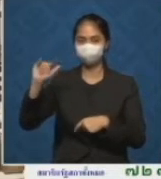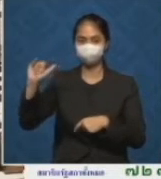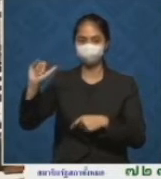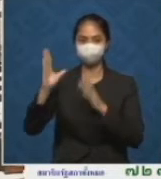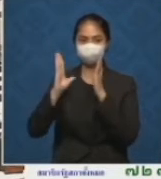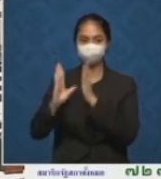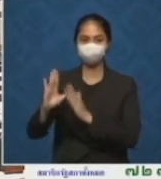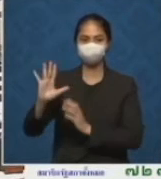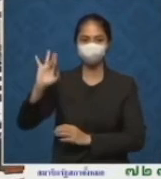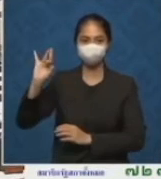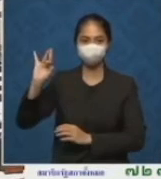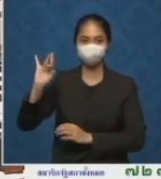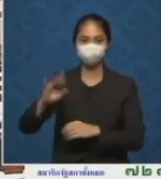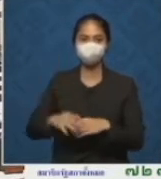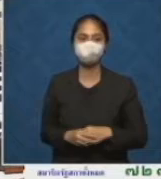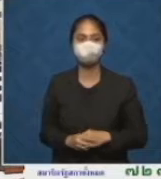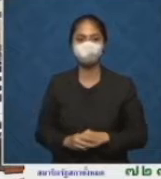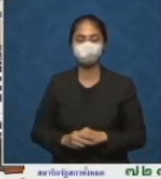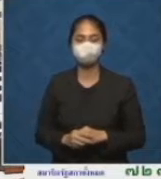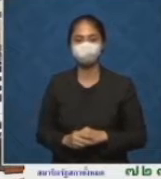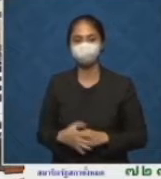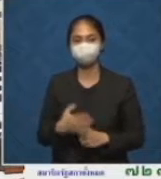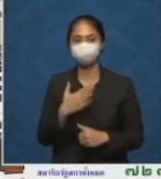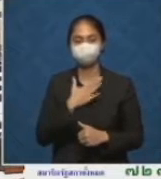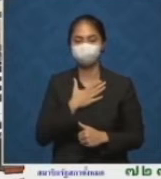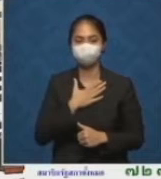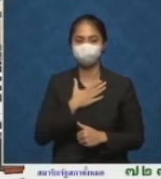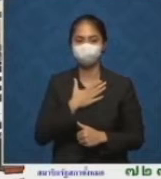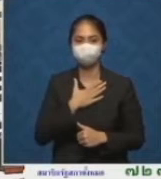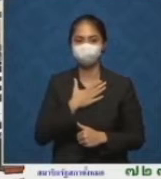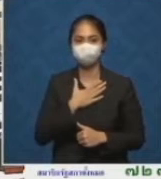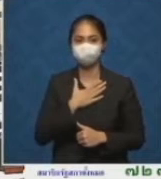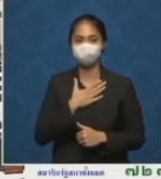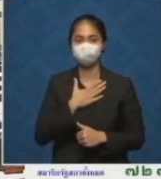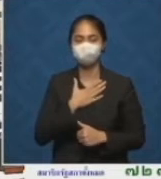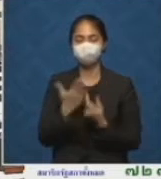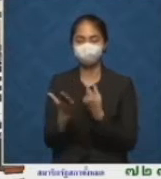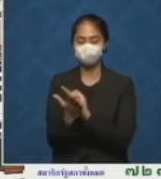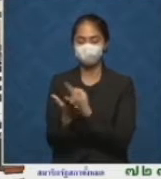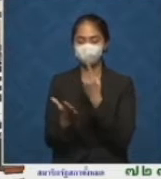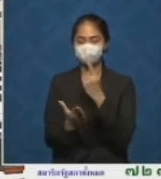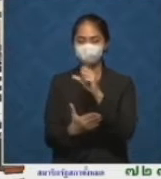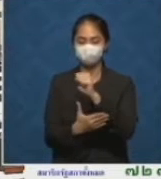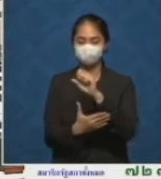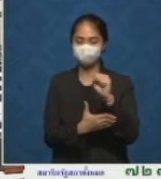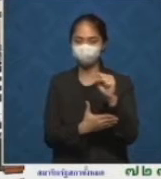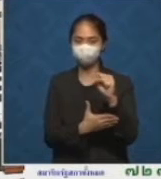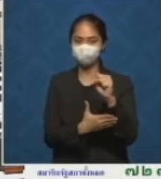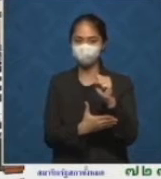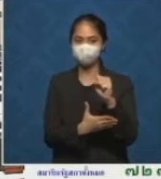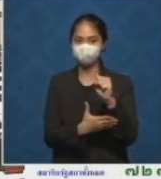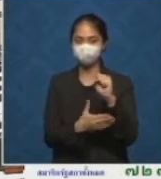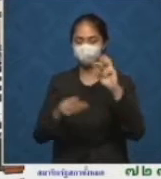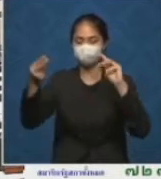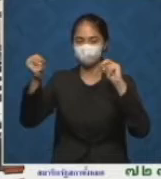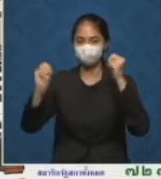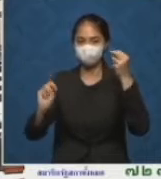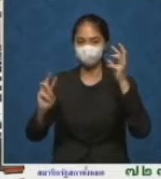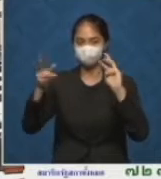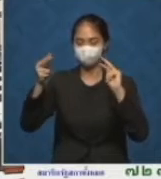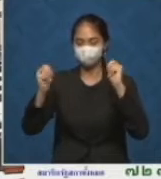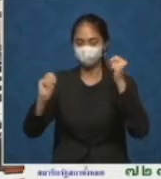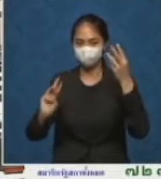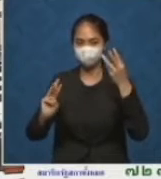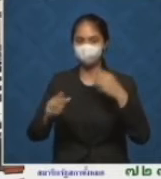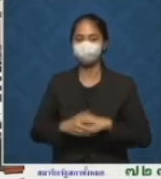ท่านประธานรัฐสภาที่เคารพดิฉันมณพรเจริญศรีสมาชิกสภาผู้แทนราษฎรจังหวัดนครพนมพรรคเพื่อไทยในฐ